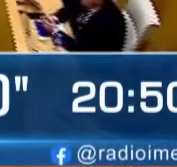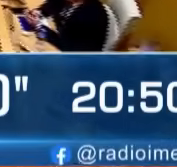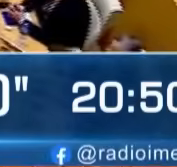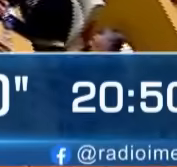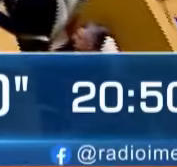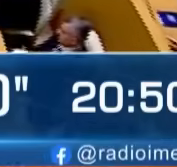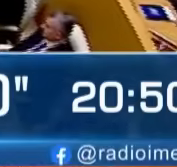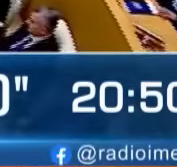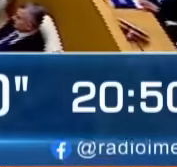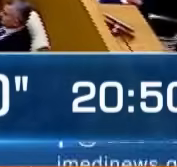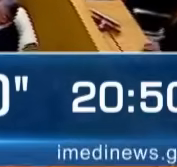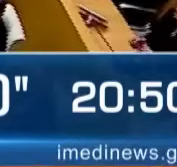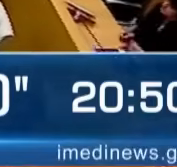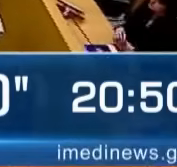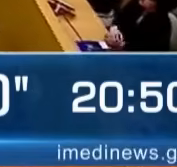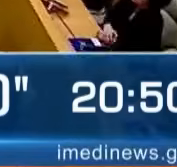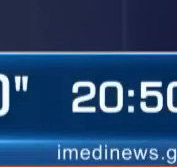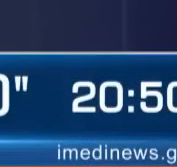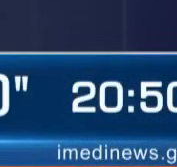იქცა რიგით რადიკალურ ოპოზიციონერად.